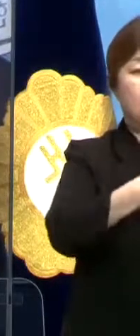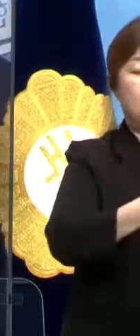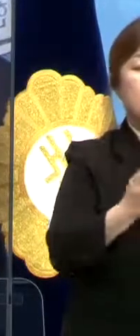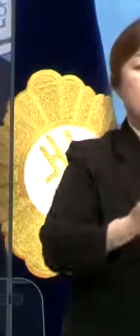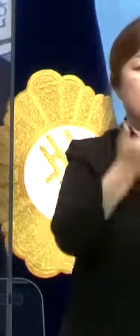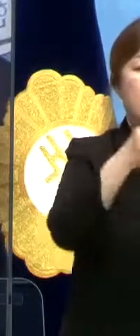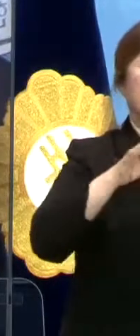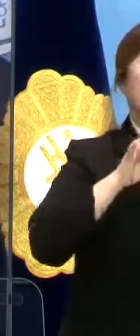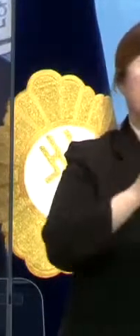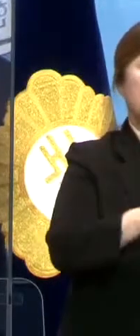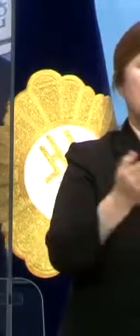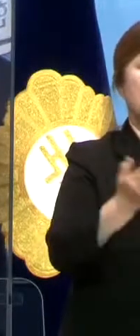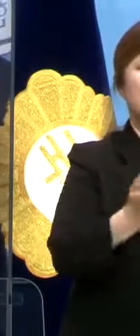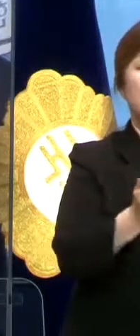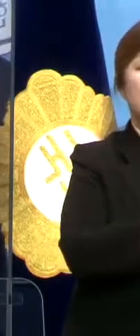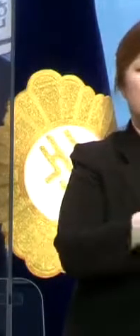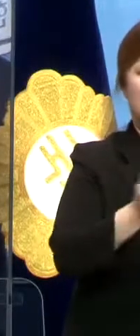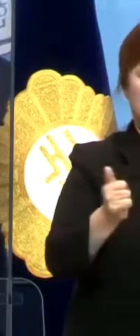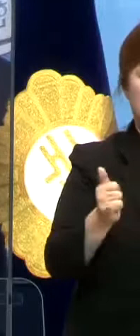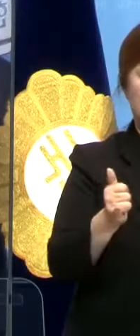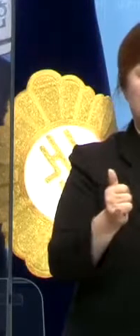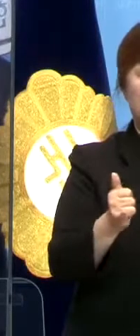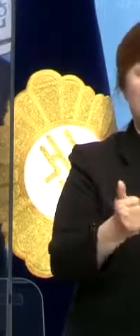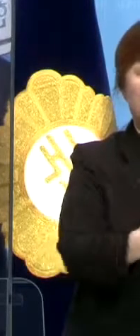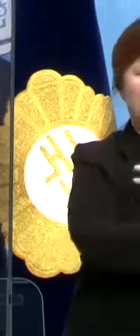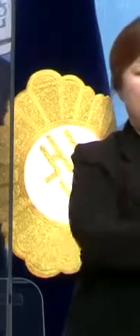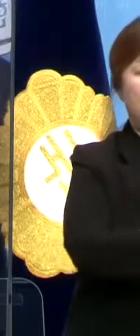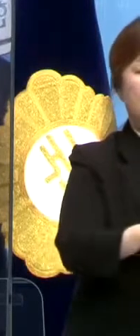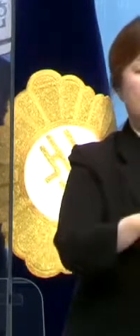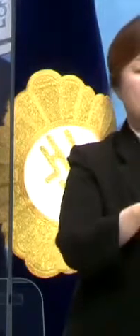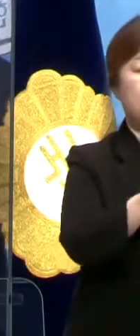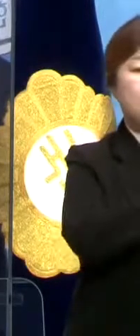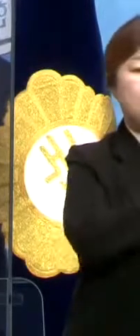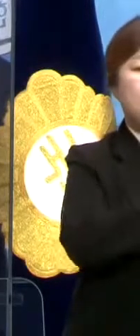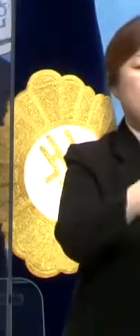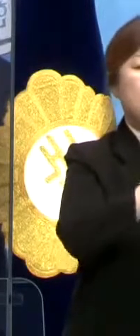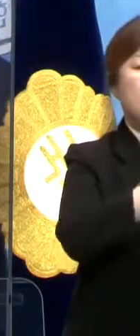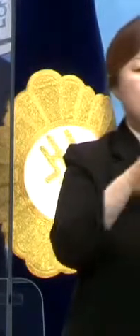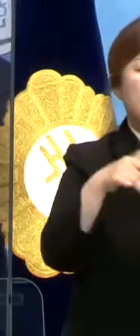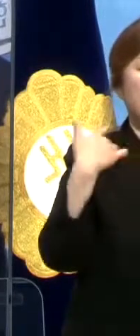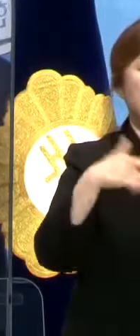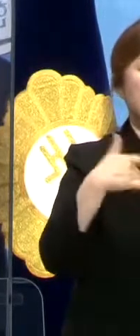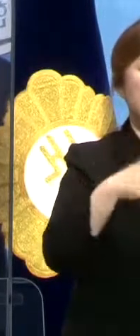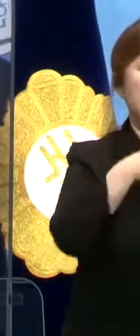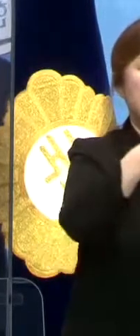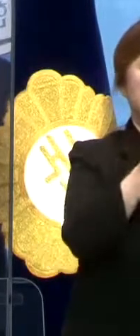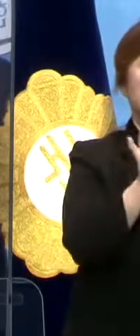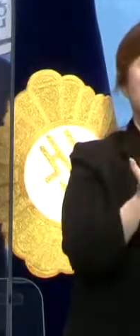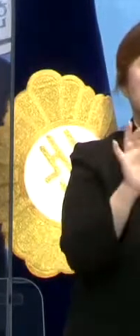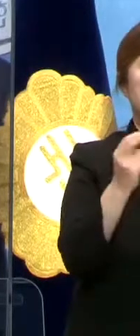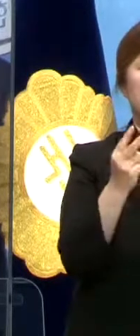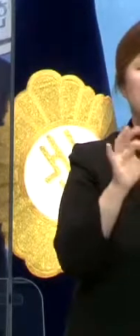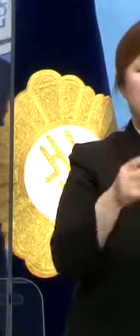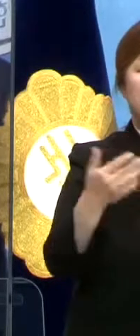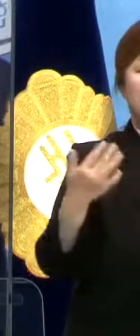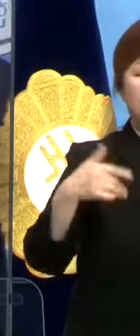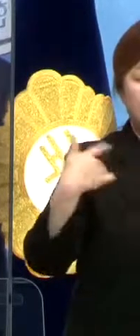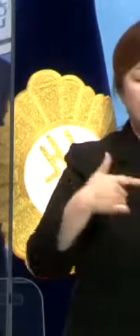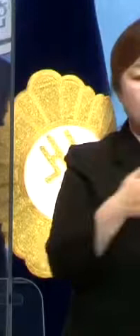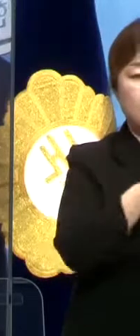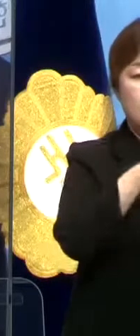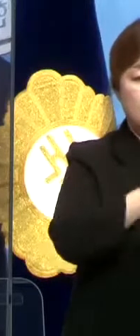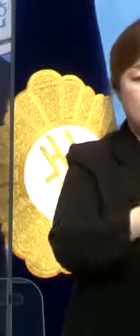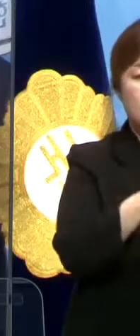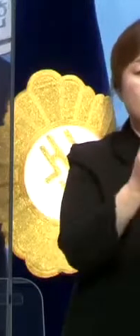계속 근무한 사람을 계약 명칭과 관계없이 모두 상용직 으로 분류하고 있습니다 확인해